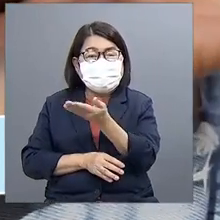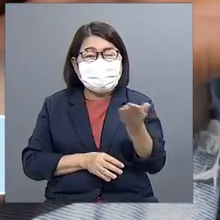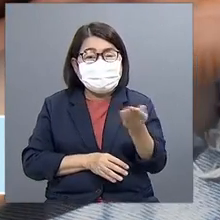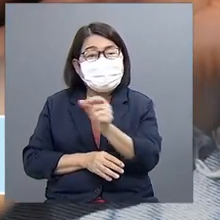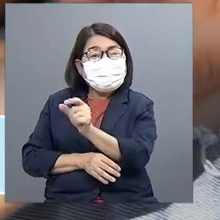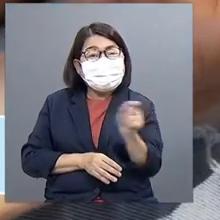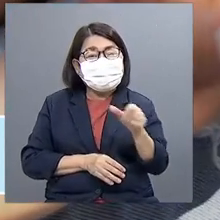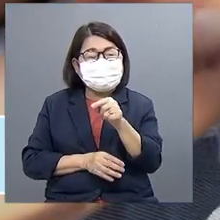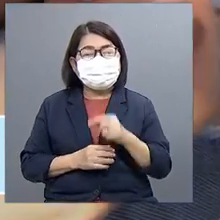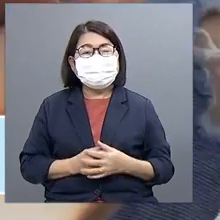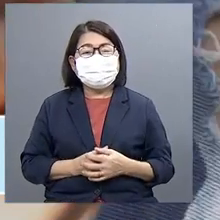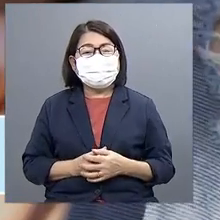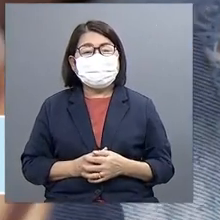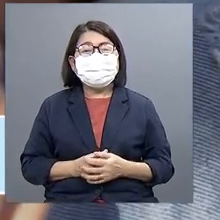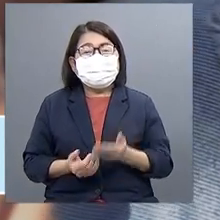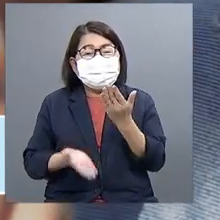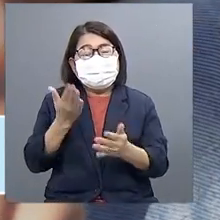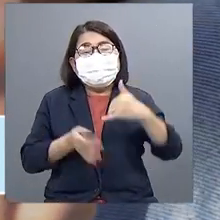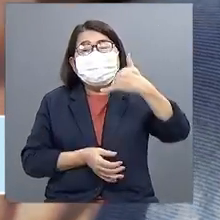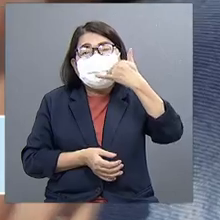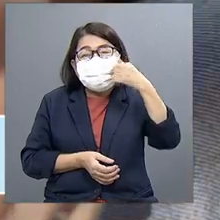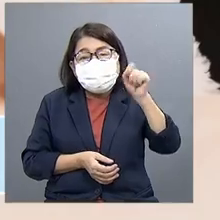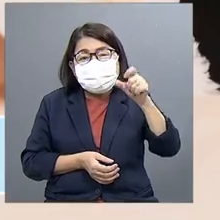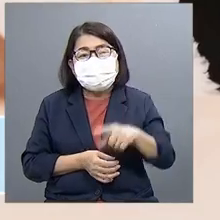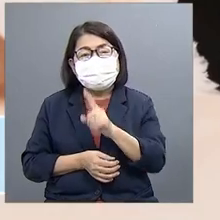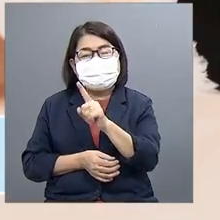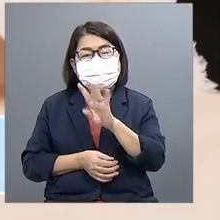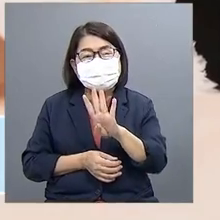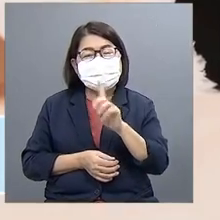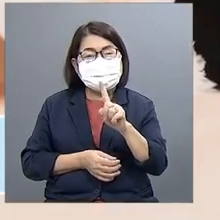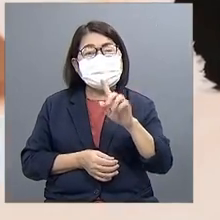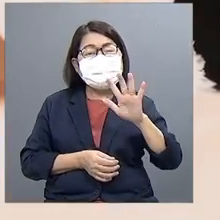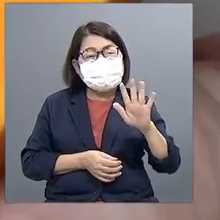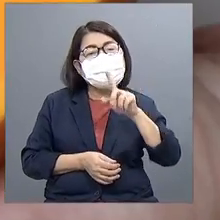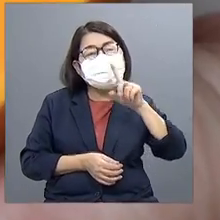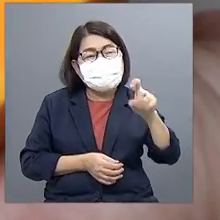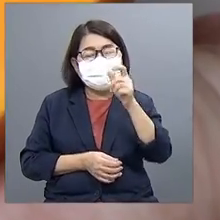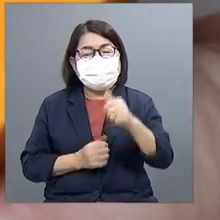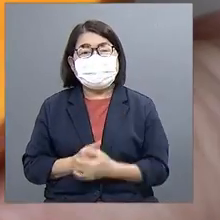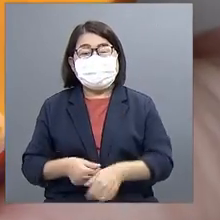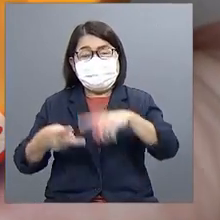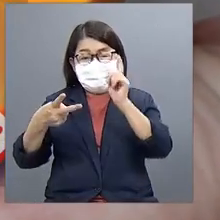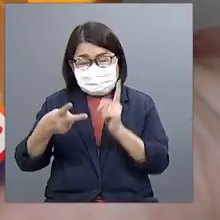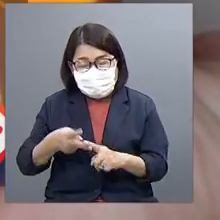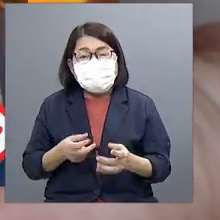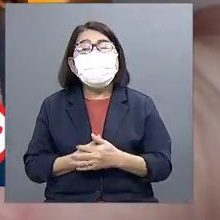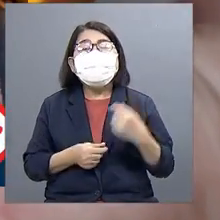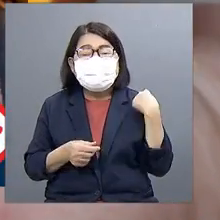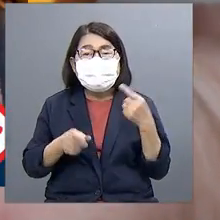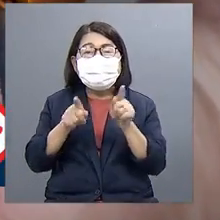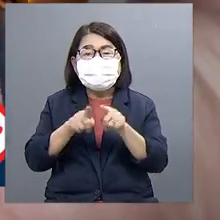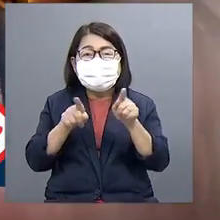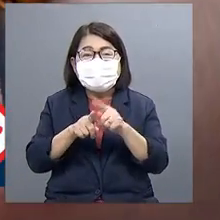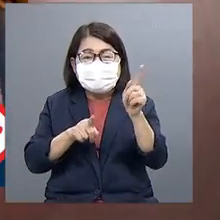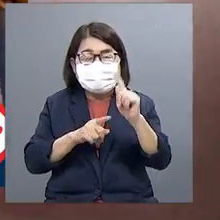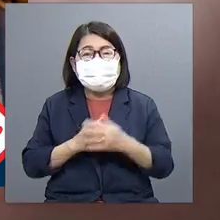www.childrenhospital.go.th หรือโทร call center 1415ค่ะส่วนอีกเรื่องแชร์ข้อมูลในสื่อสังคมออนไลน์ช่วงนี้แดดน่าจะแรงมั้งก็เล